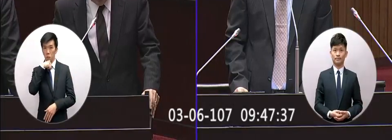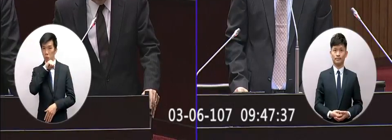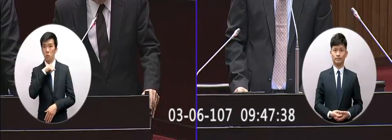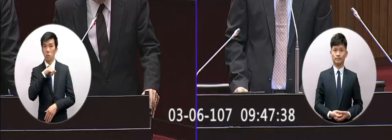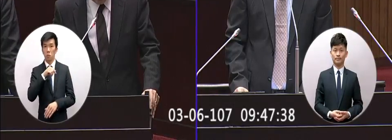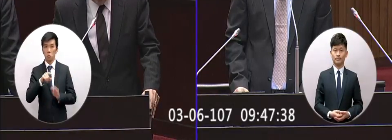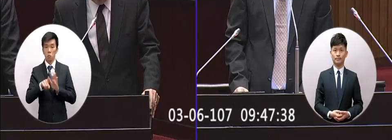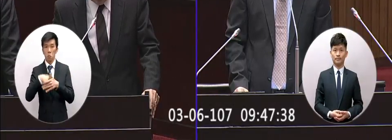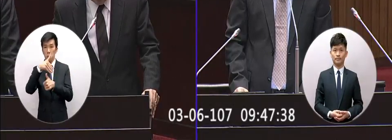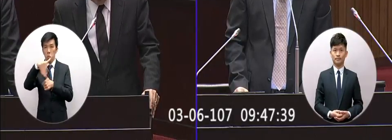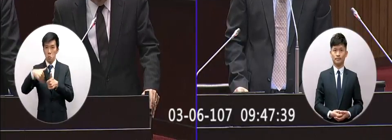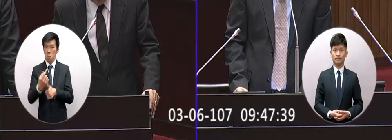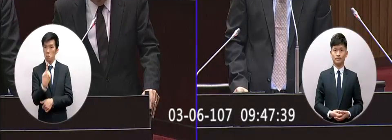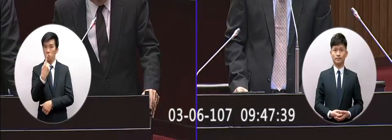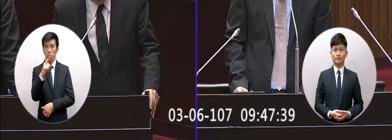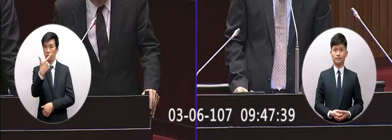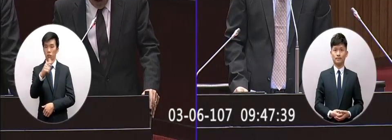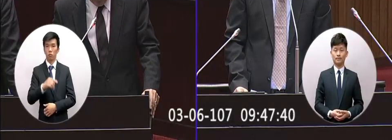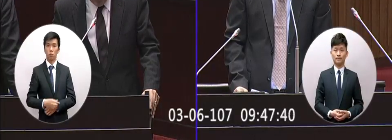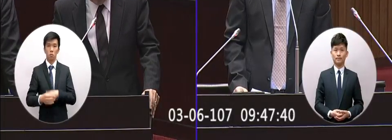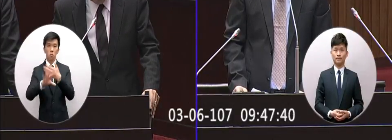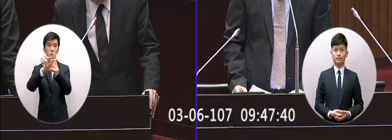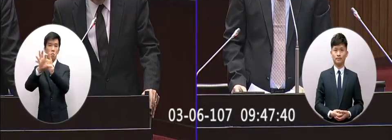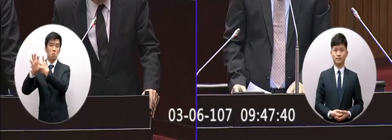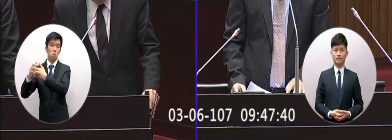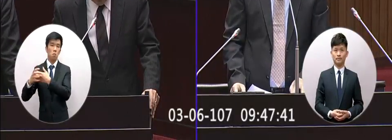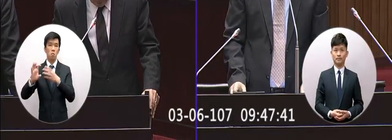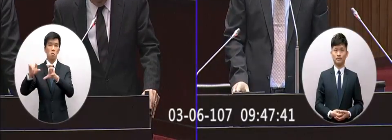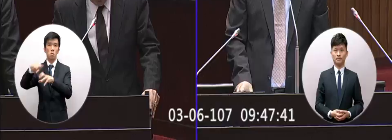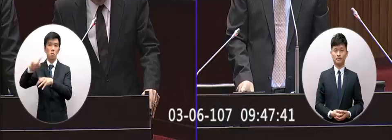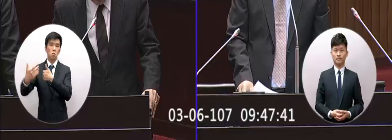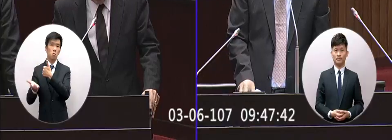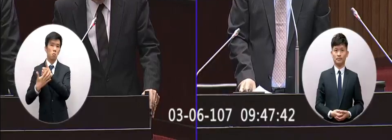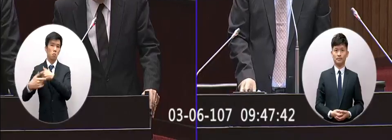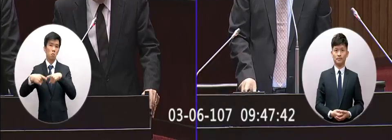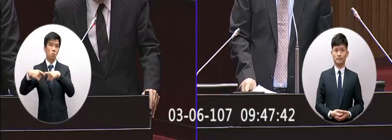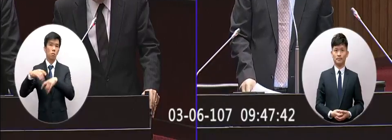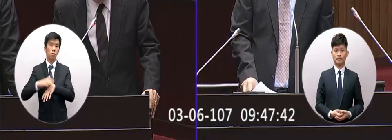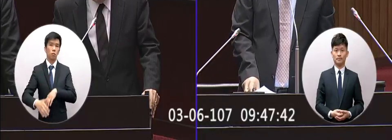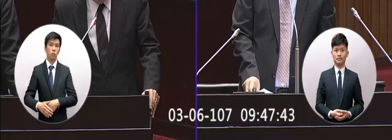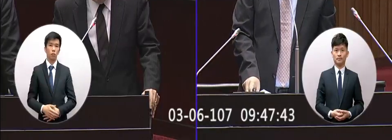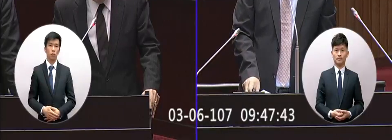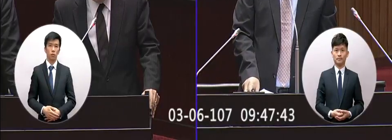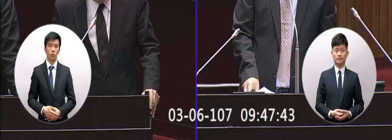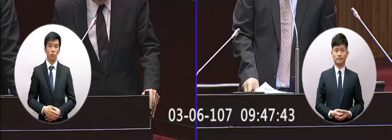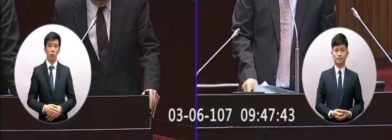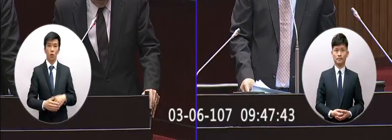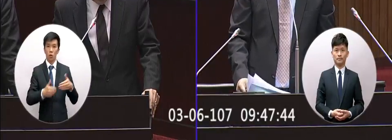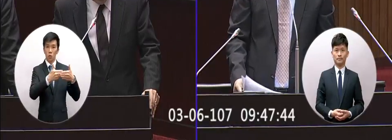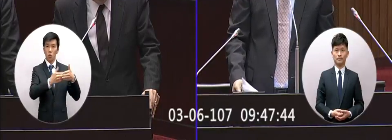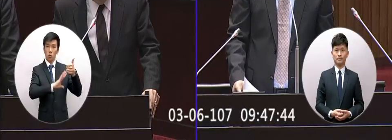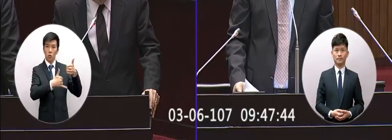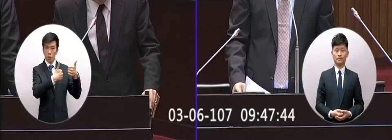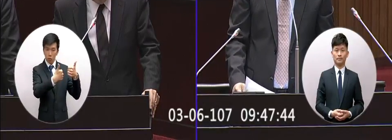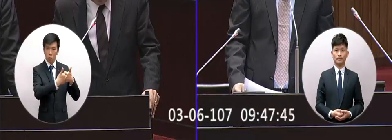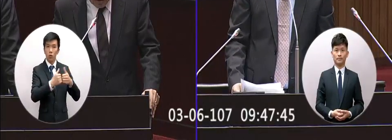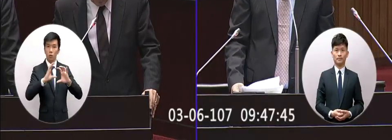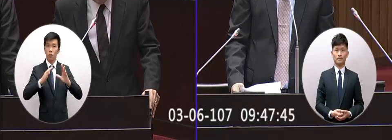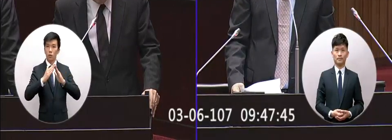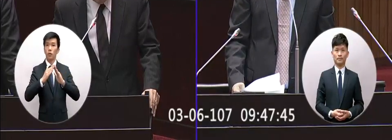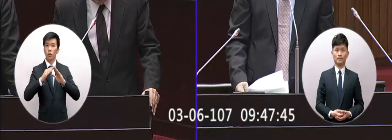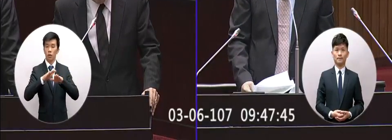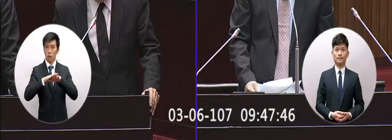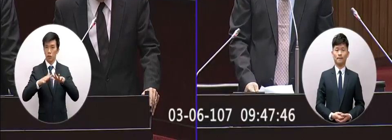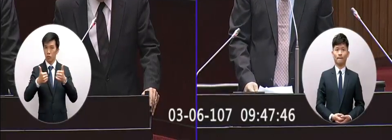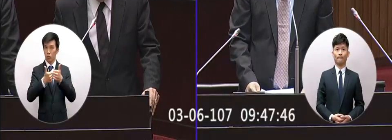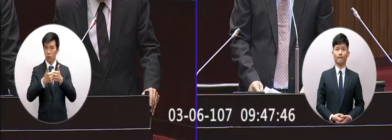是孤立的，我们有很多国际的澳元，陆委会、外交部。跟国家安全会议跟其